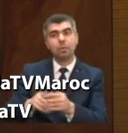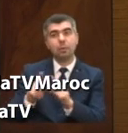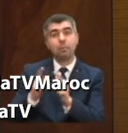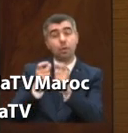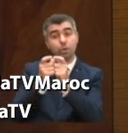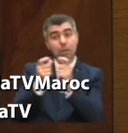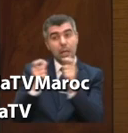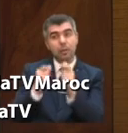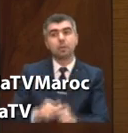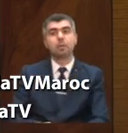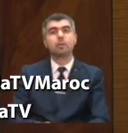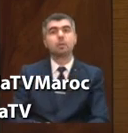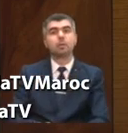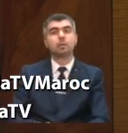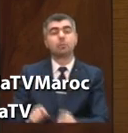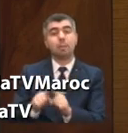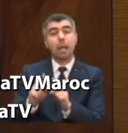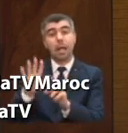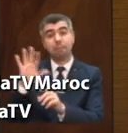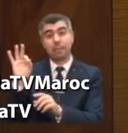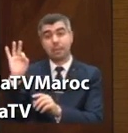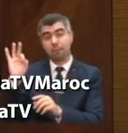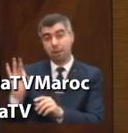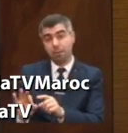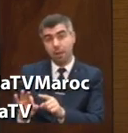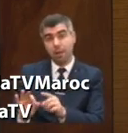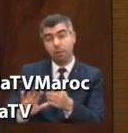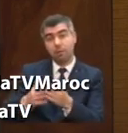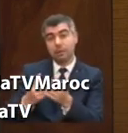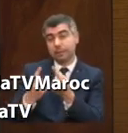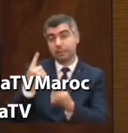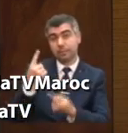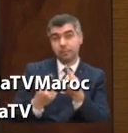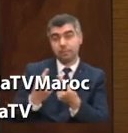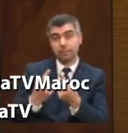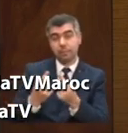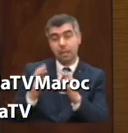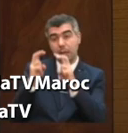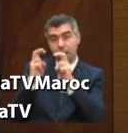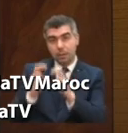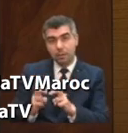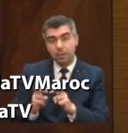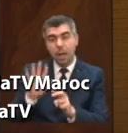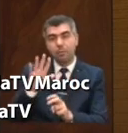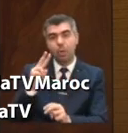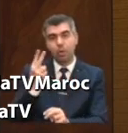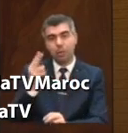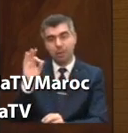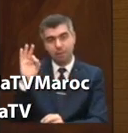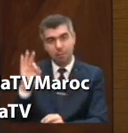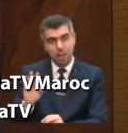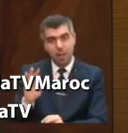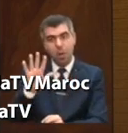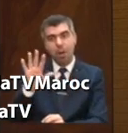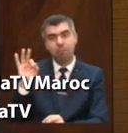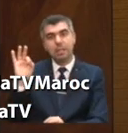المقاولات، واعتبرنا على أن 50% يمكن أن تكون ظالمة في بعض الحالات، ونزلنا وقلنا بين 25% و